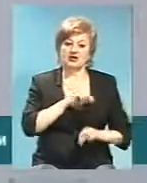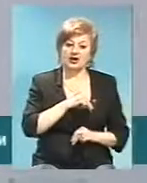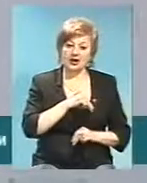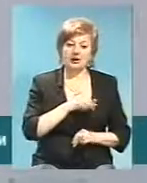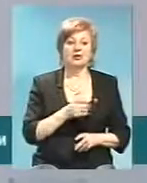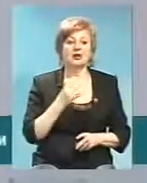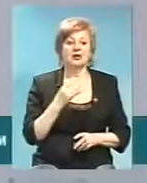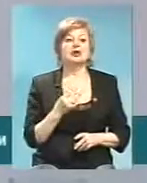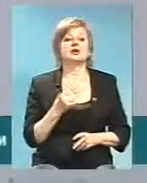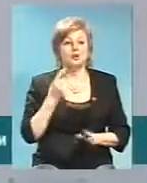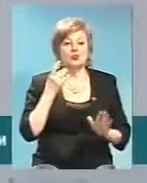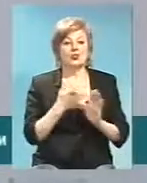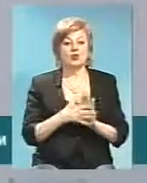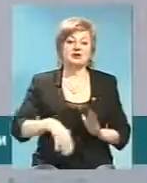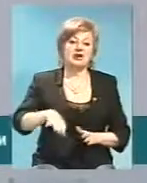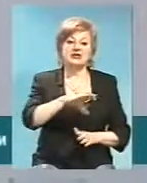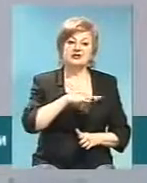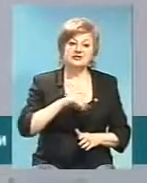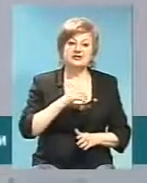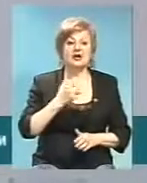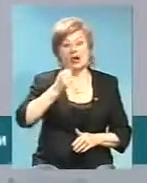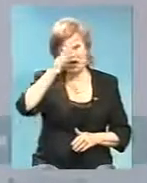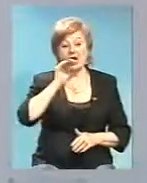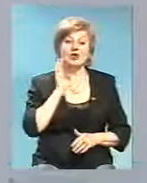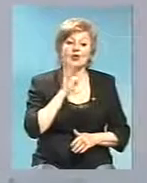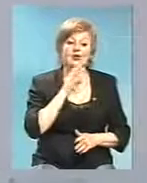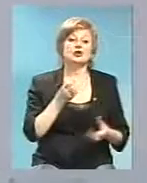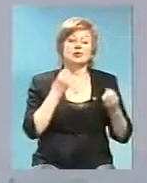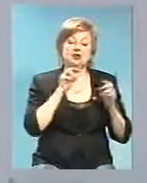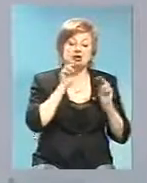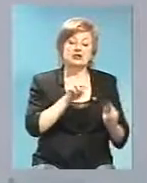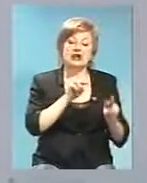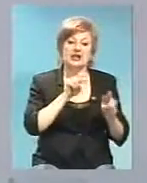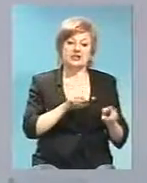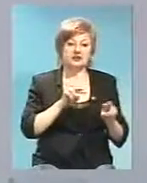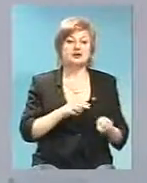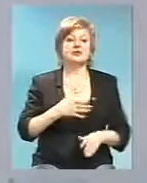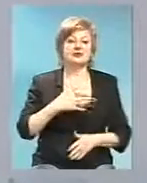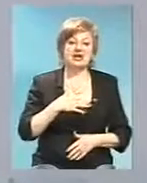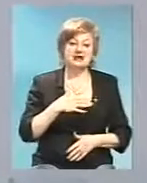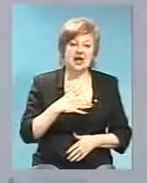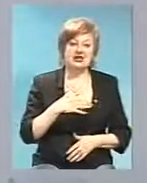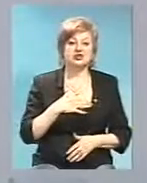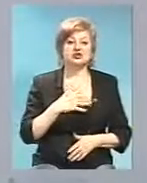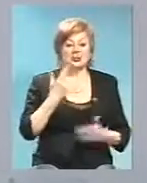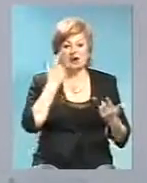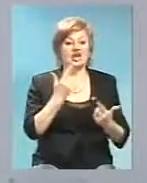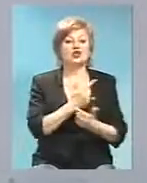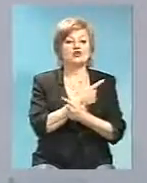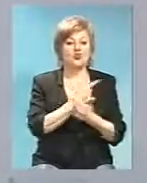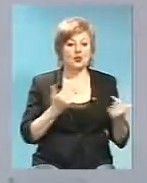і взаєморозуміння всім нам. А батькам просто стежити за нашими